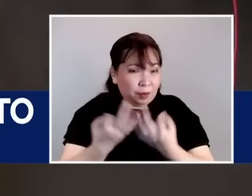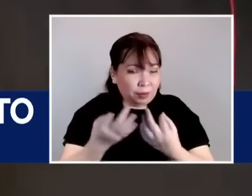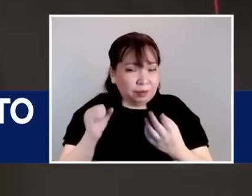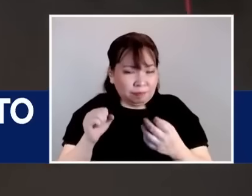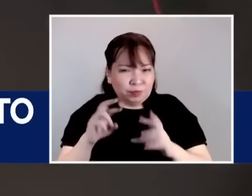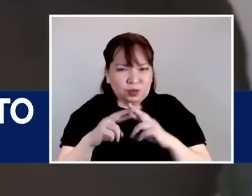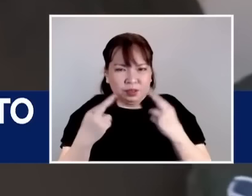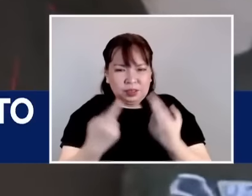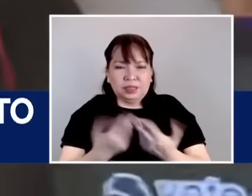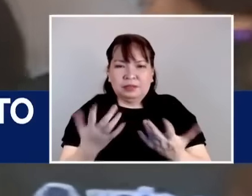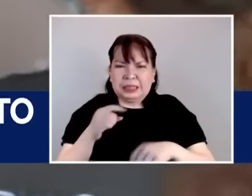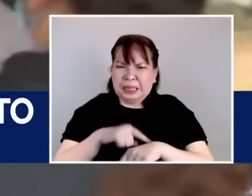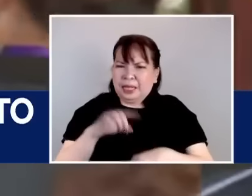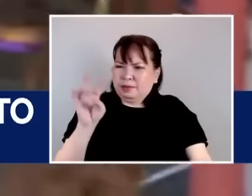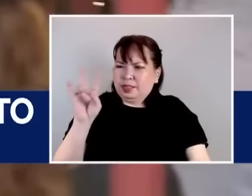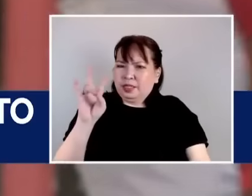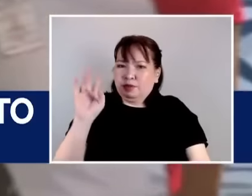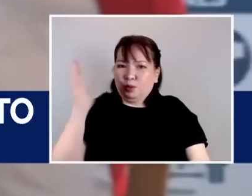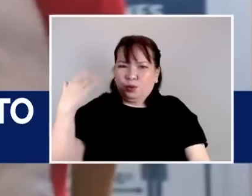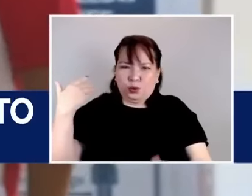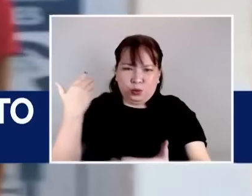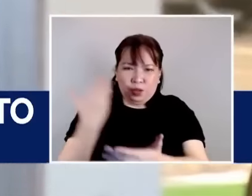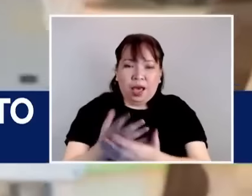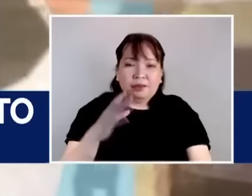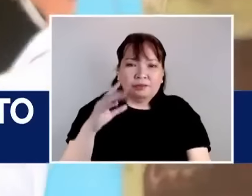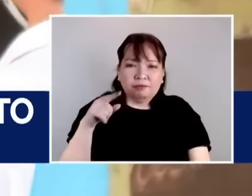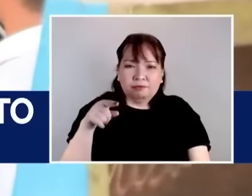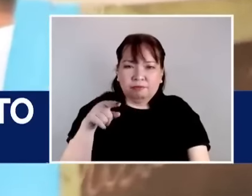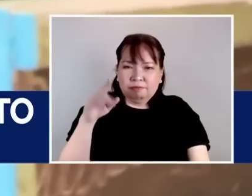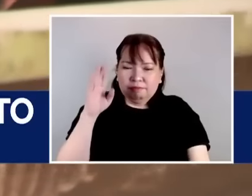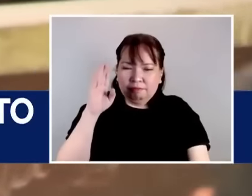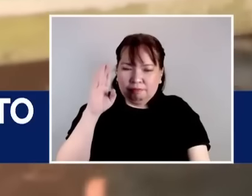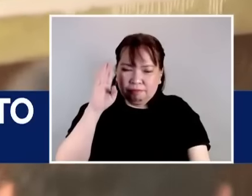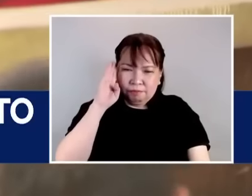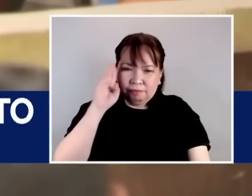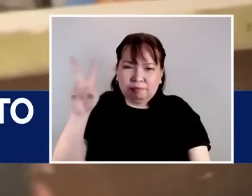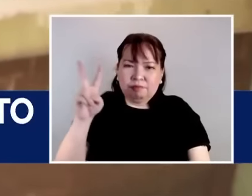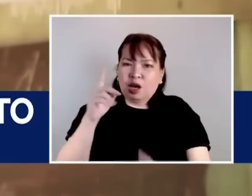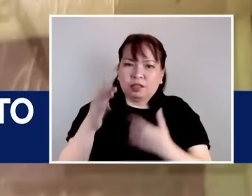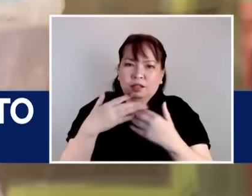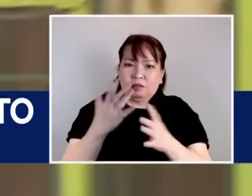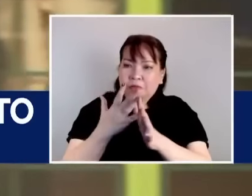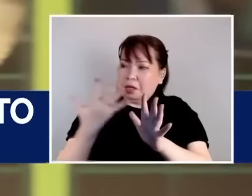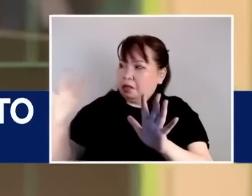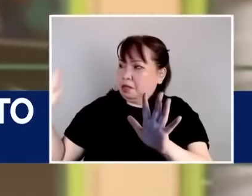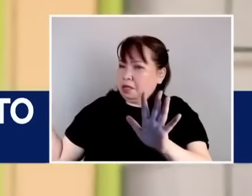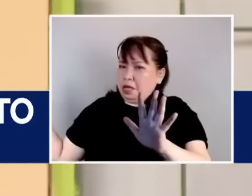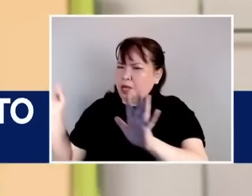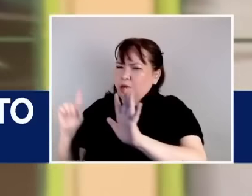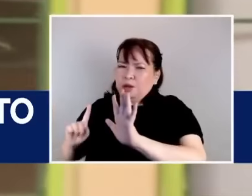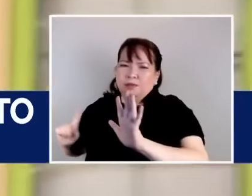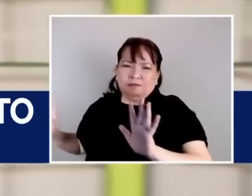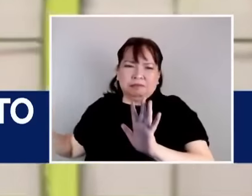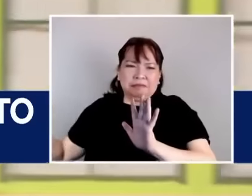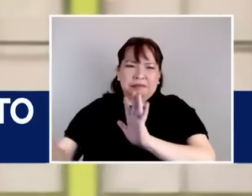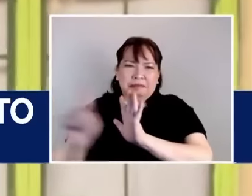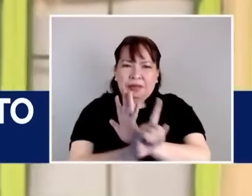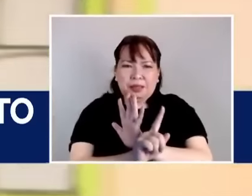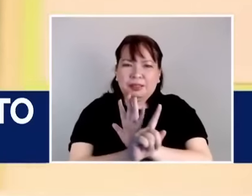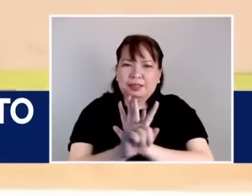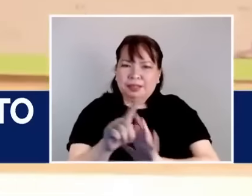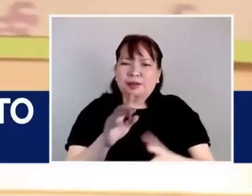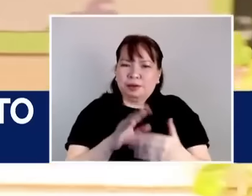7 ng umaga, dumating si Marcos Jr. Kahit mahaba ng pila ng mga botante sa labas, pinauna si Marcos Jr.